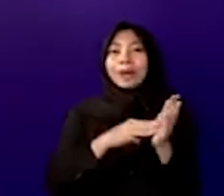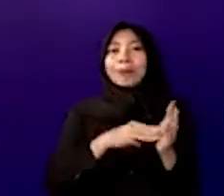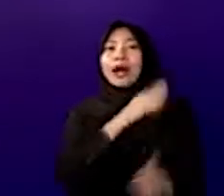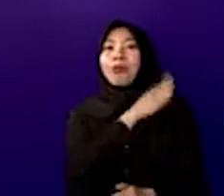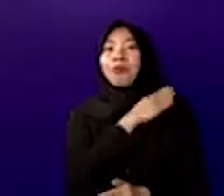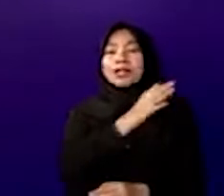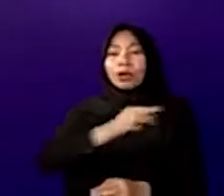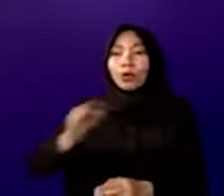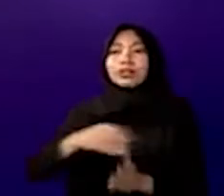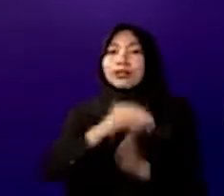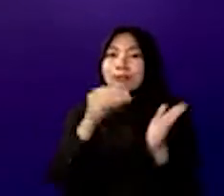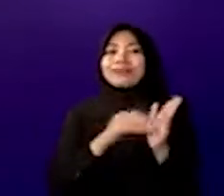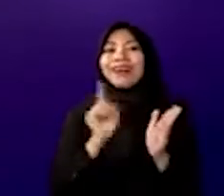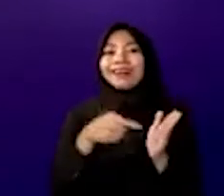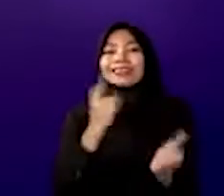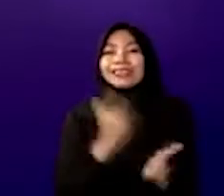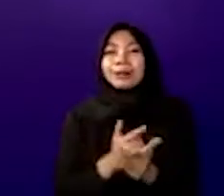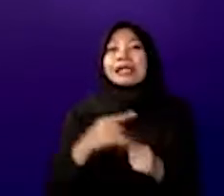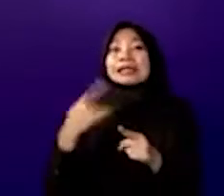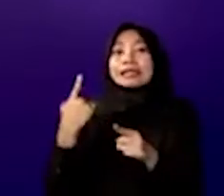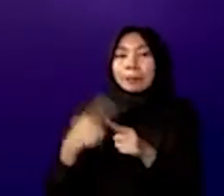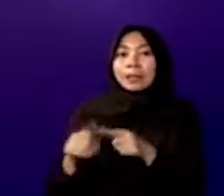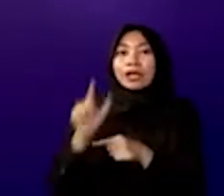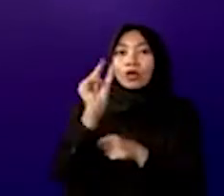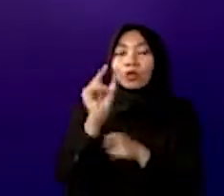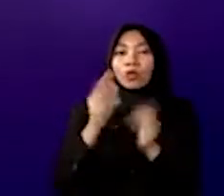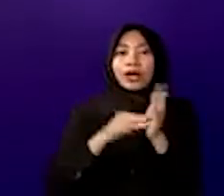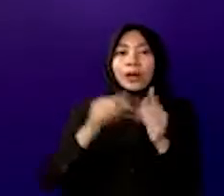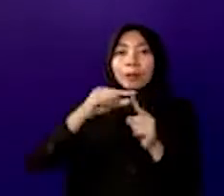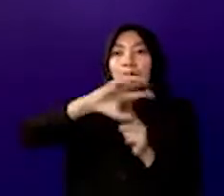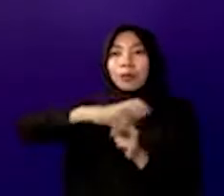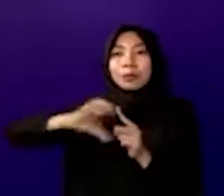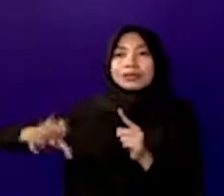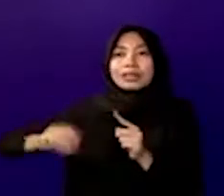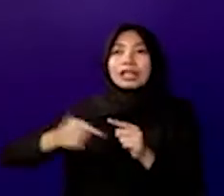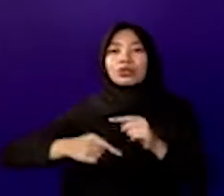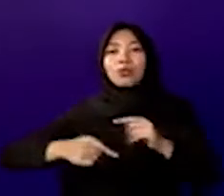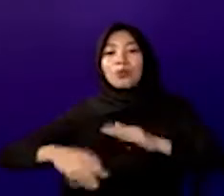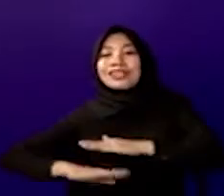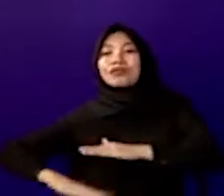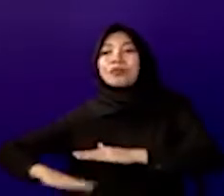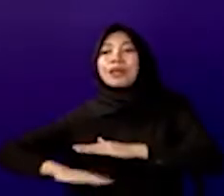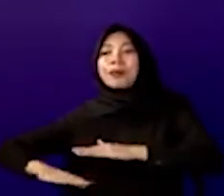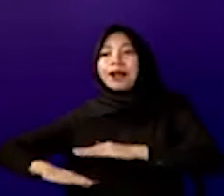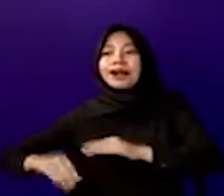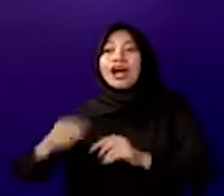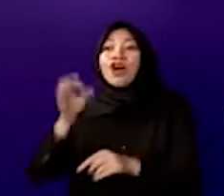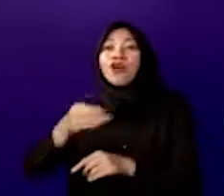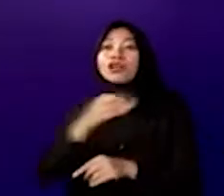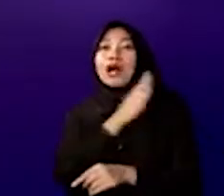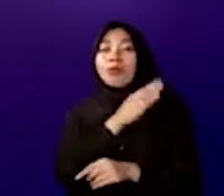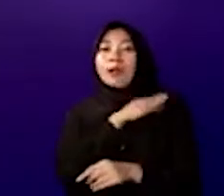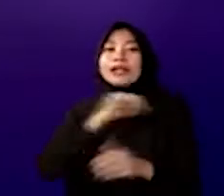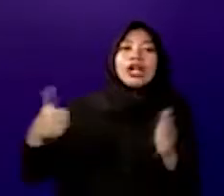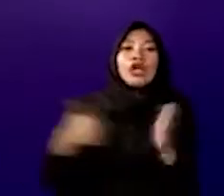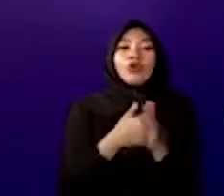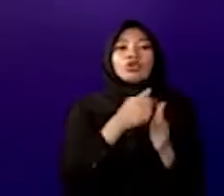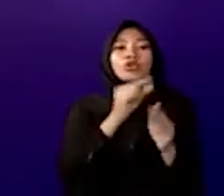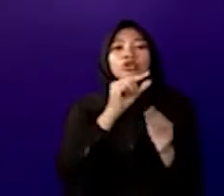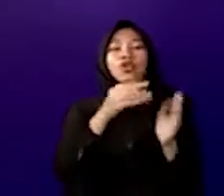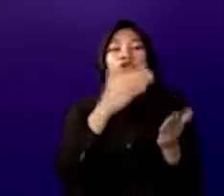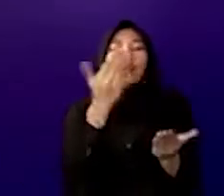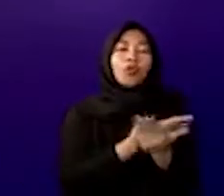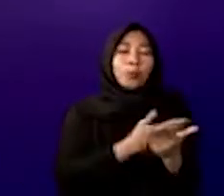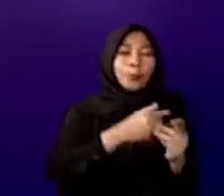tetapi yang menjadiah itu menjadi batas minimalnya kemudian Upah Minimum